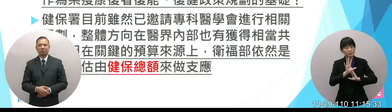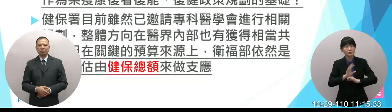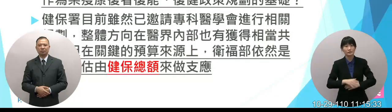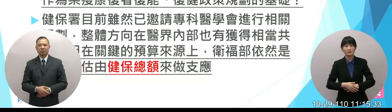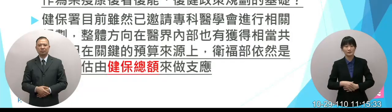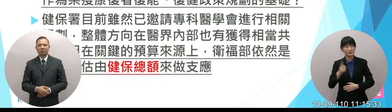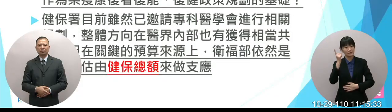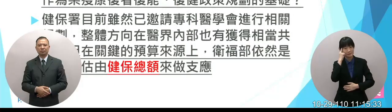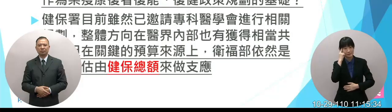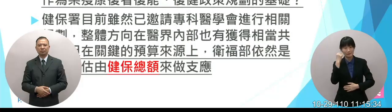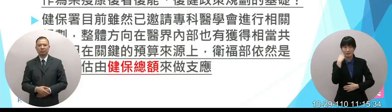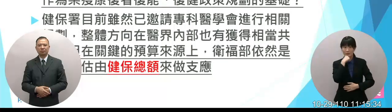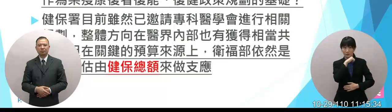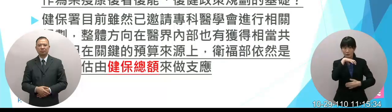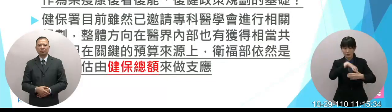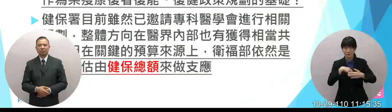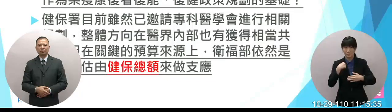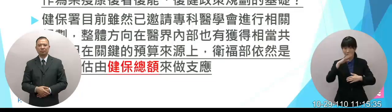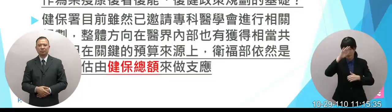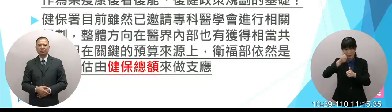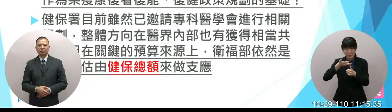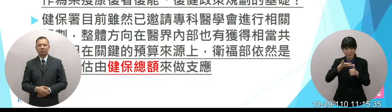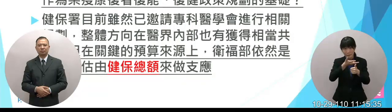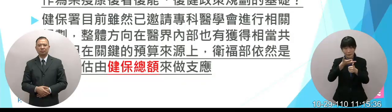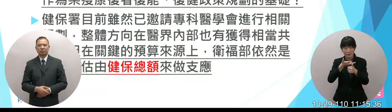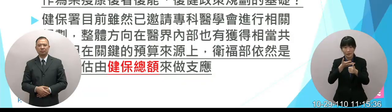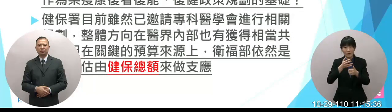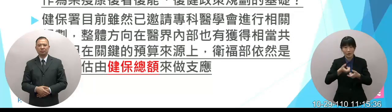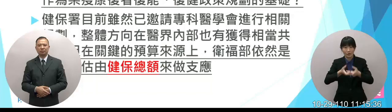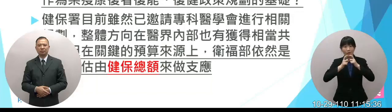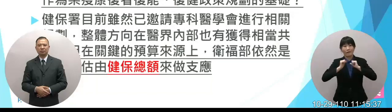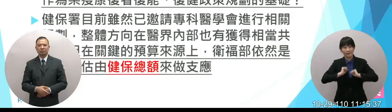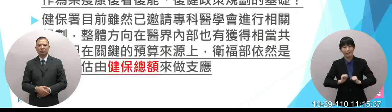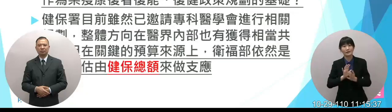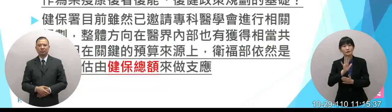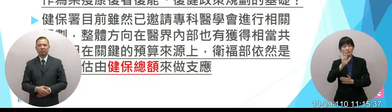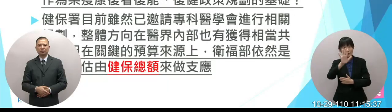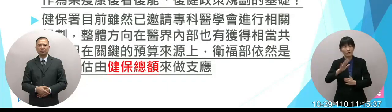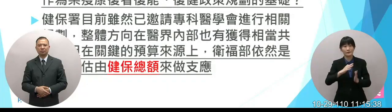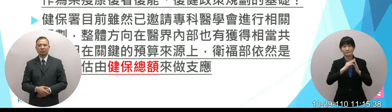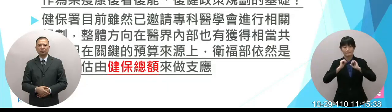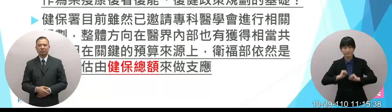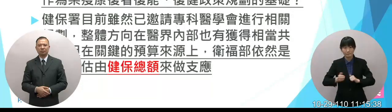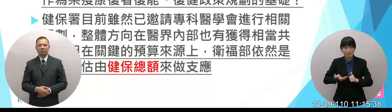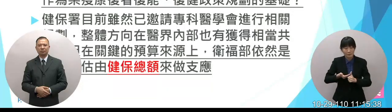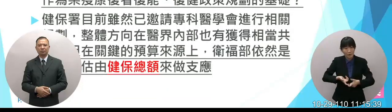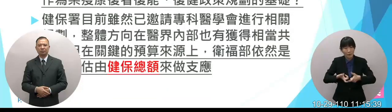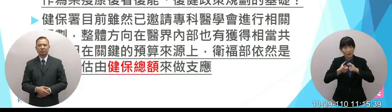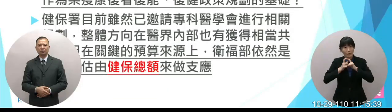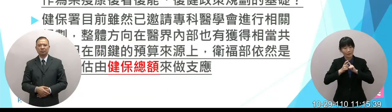土染疫康复者的赋能复健政策规划的基础呢？